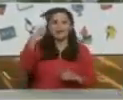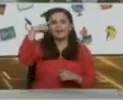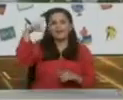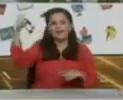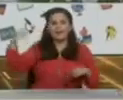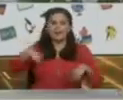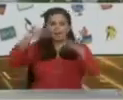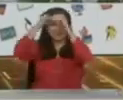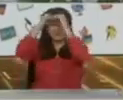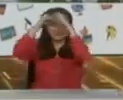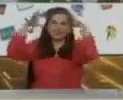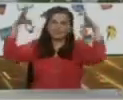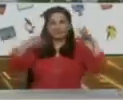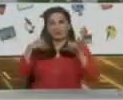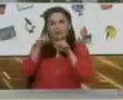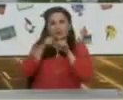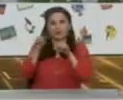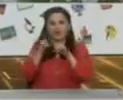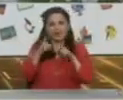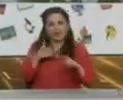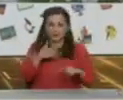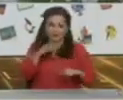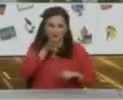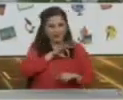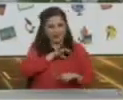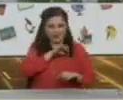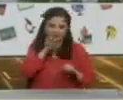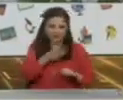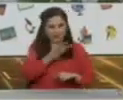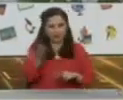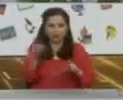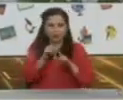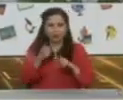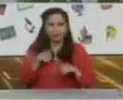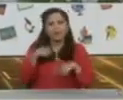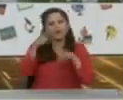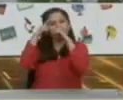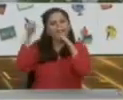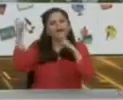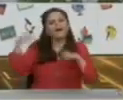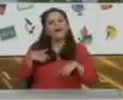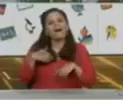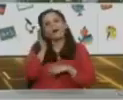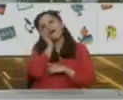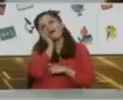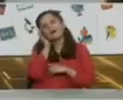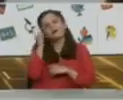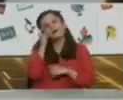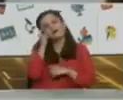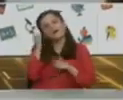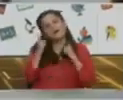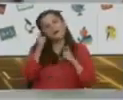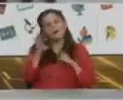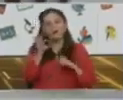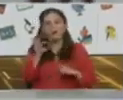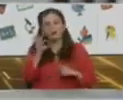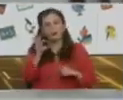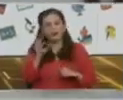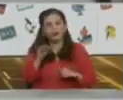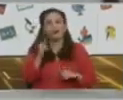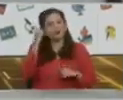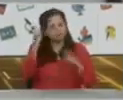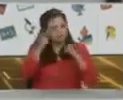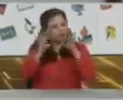देखना जरा अच्छा लगता है। सपनों में खोए रहना अच्छा लगता है। सपने देखना अच्छी बात